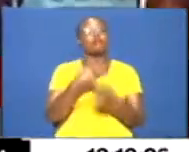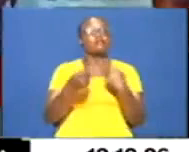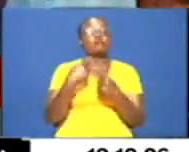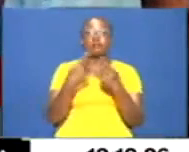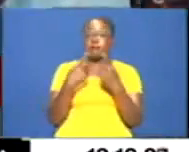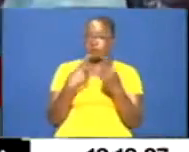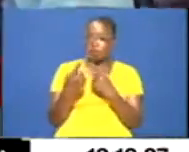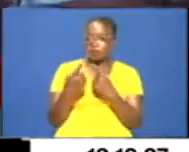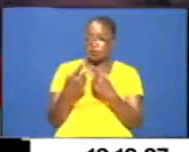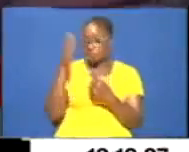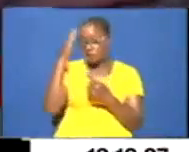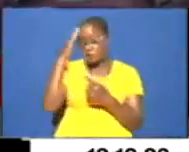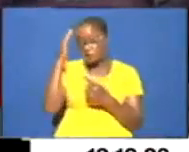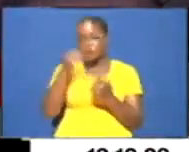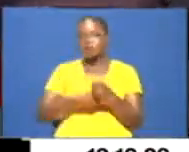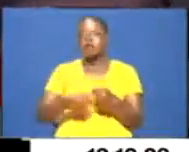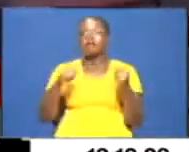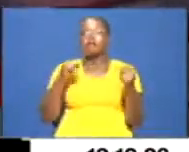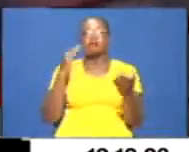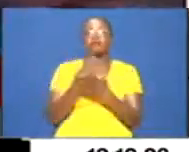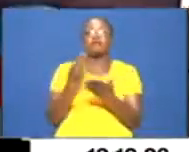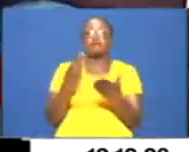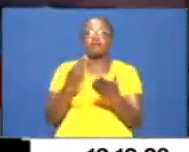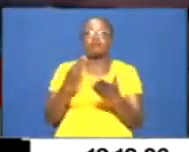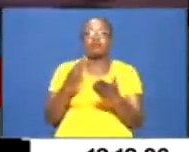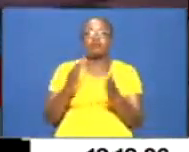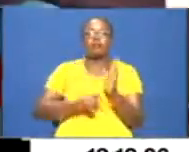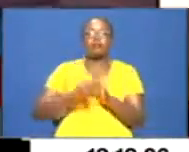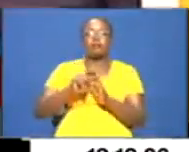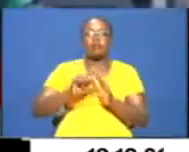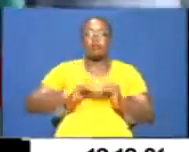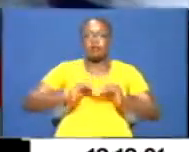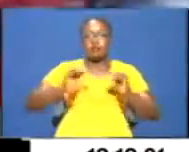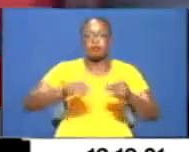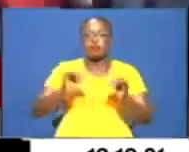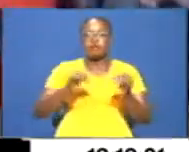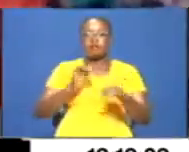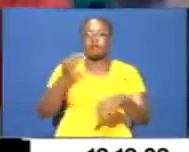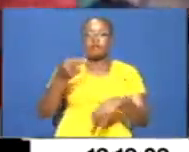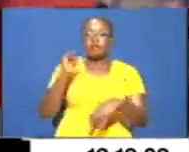tunajua kwamba tunaweza kusimamisha teenage pregnancies na new HIV infections.